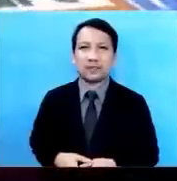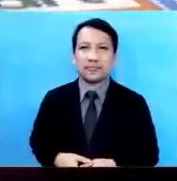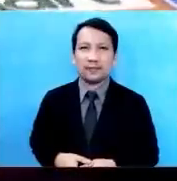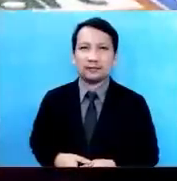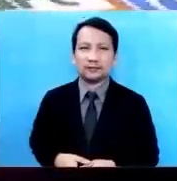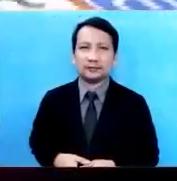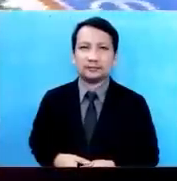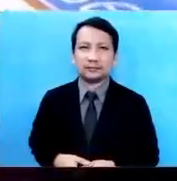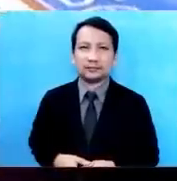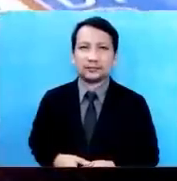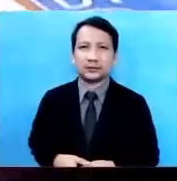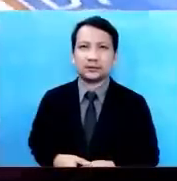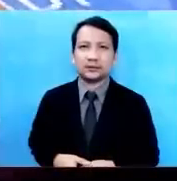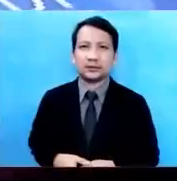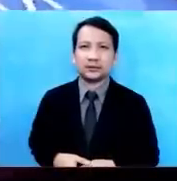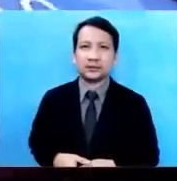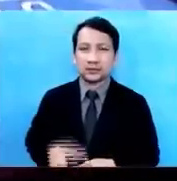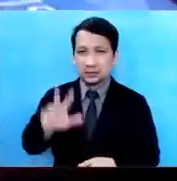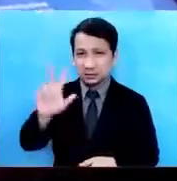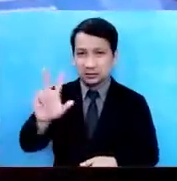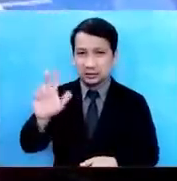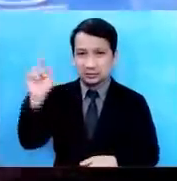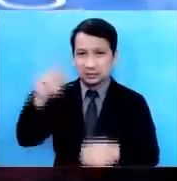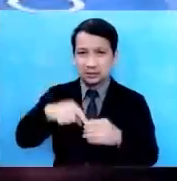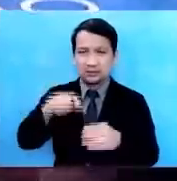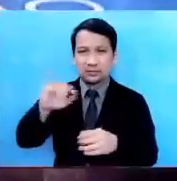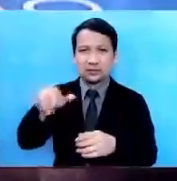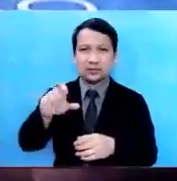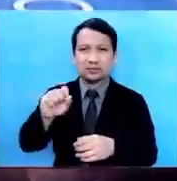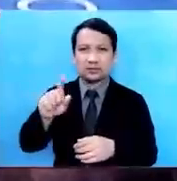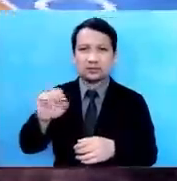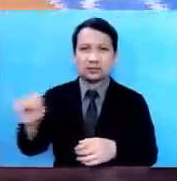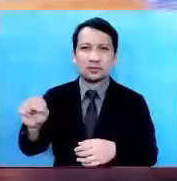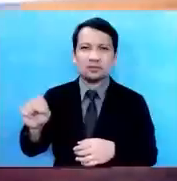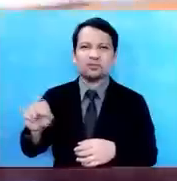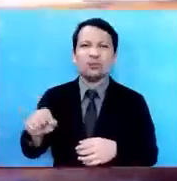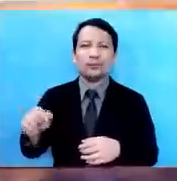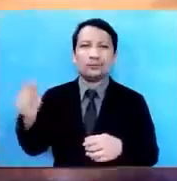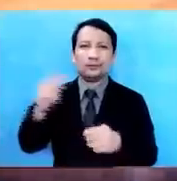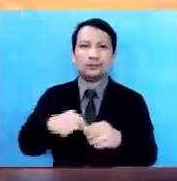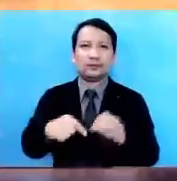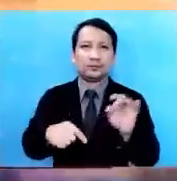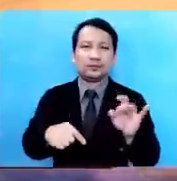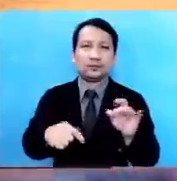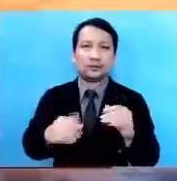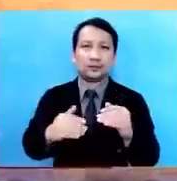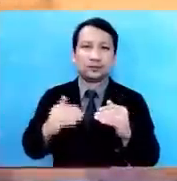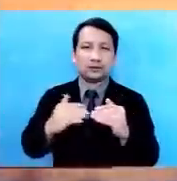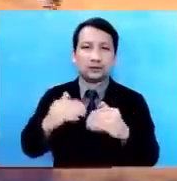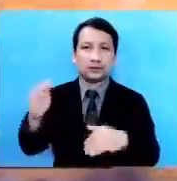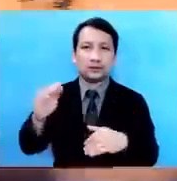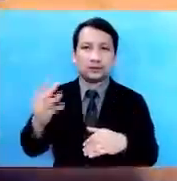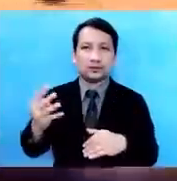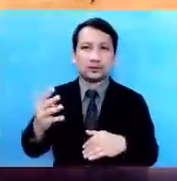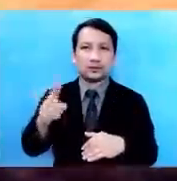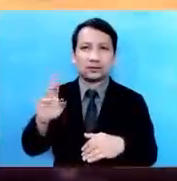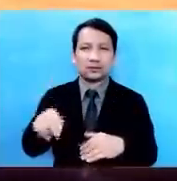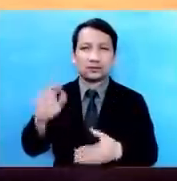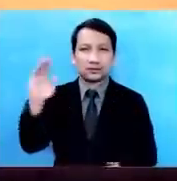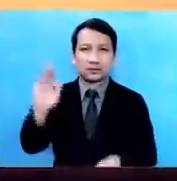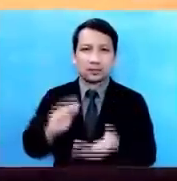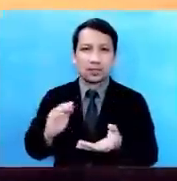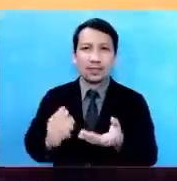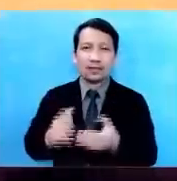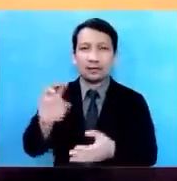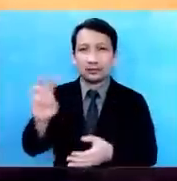At timely three-pointers mula kay James Spencer na naging bahagi ng 18-4 run ng UP para ibaba ang lamang sa